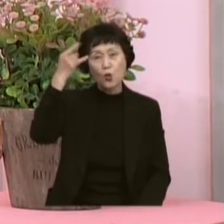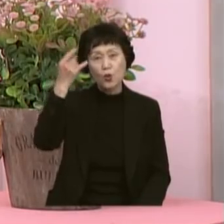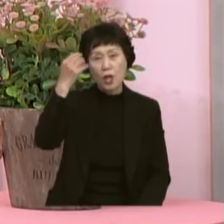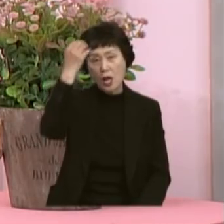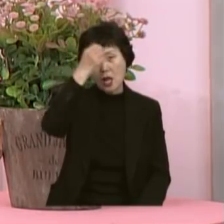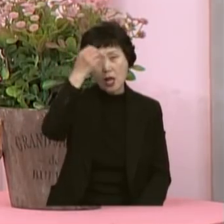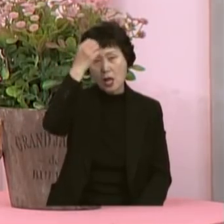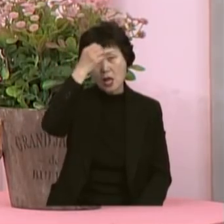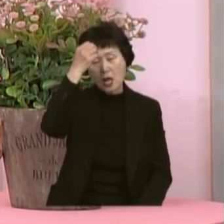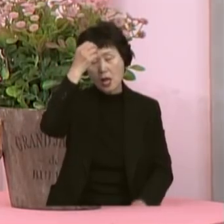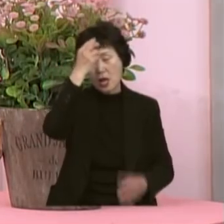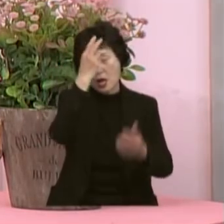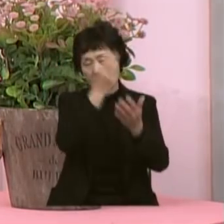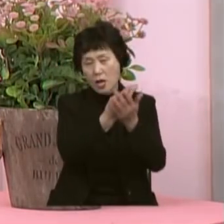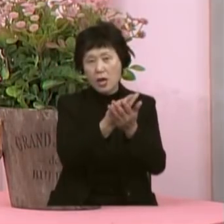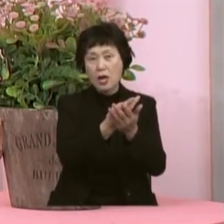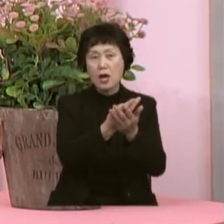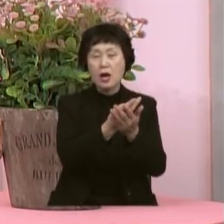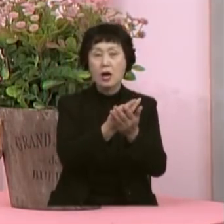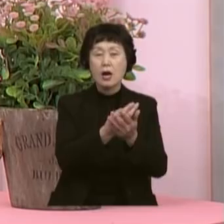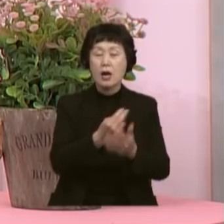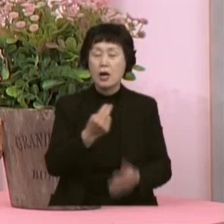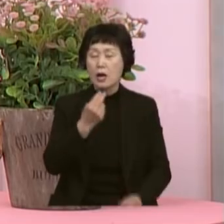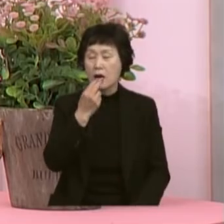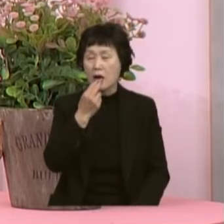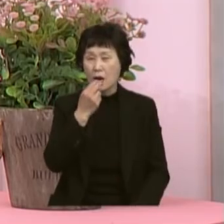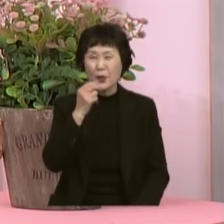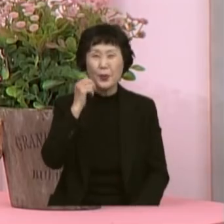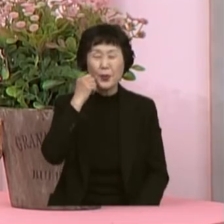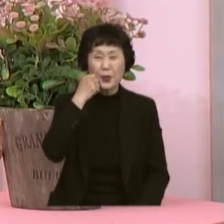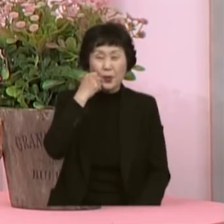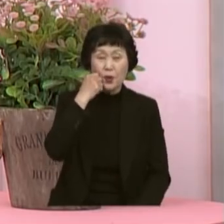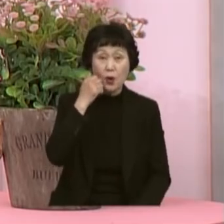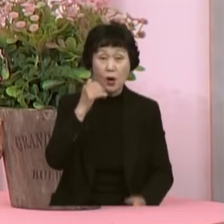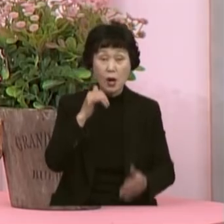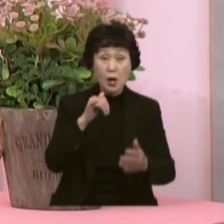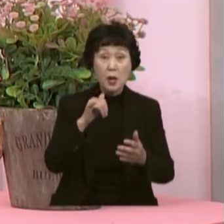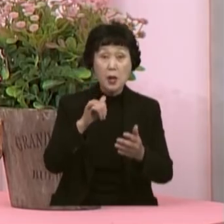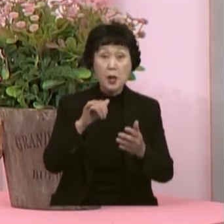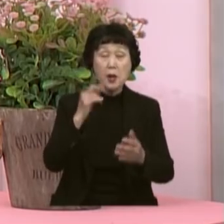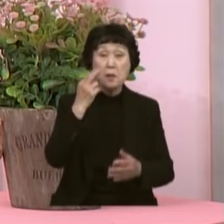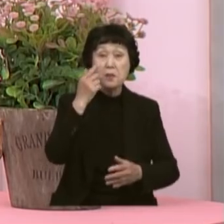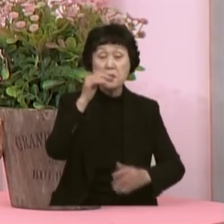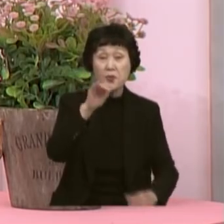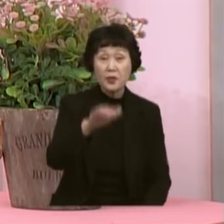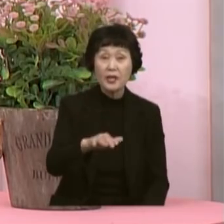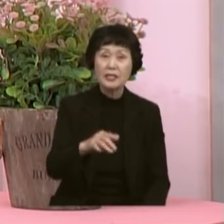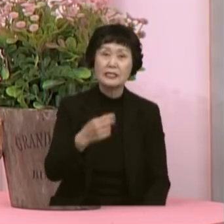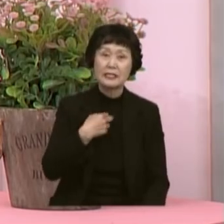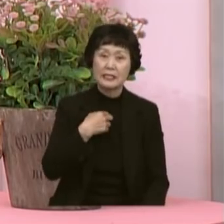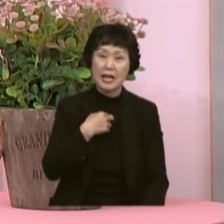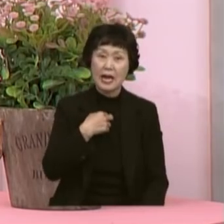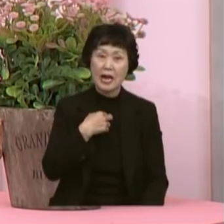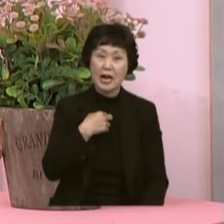보이고 돌더라고요. 네. 숨이 잘 안 들어가요. 그래서 미국의 뉴저지 집에서 911을 불러서